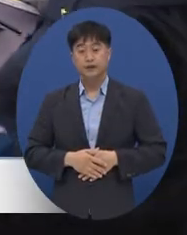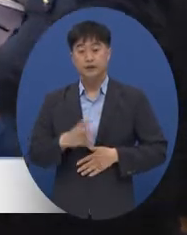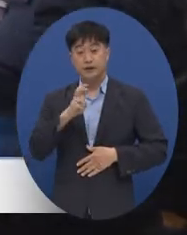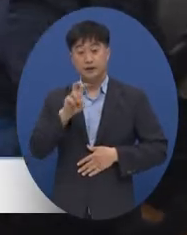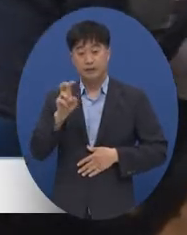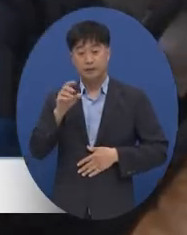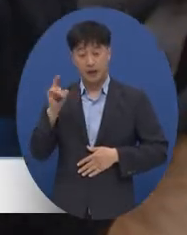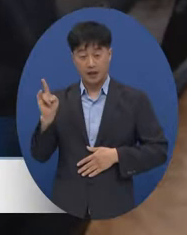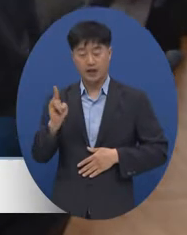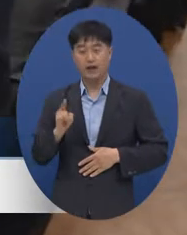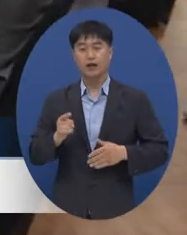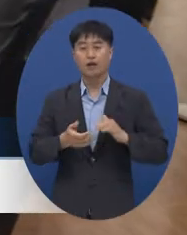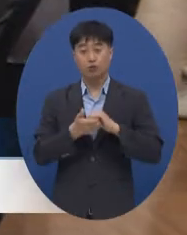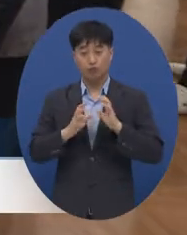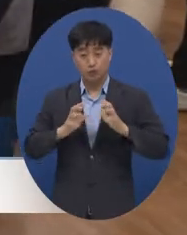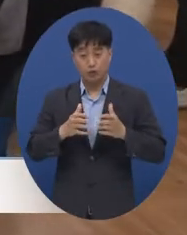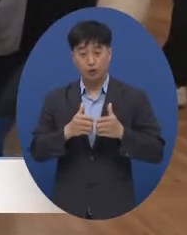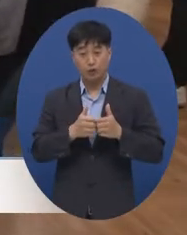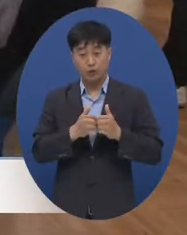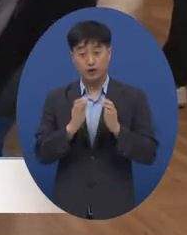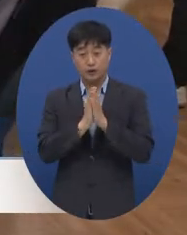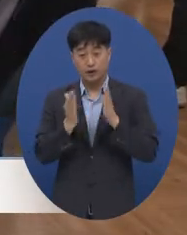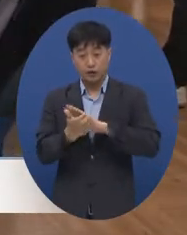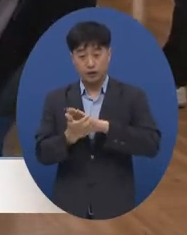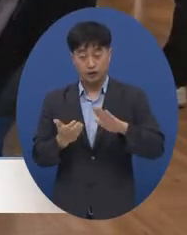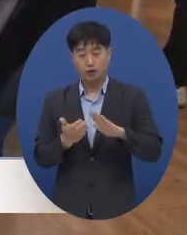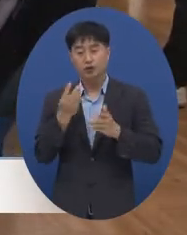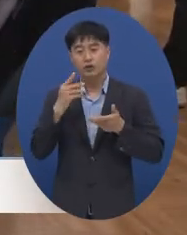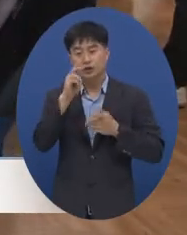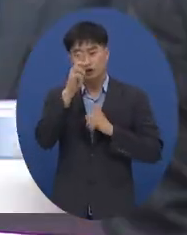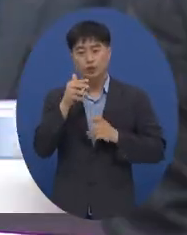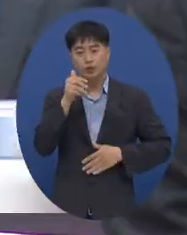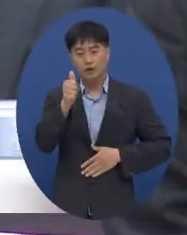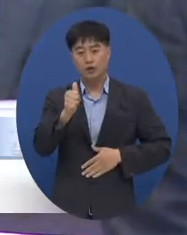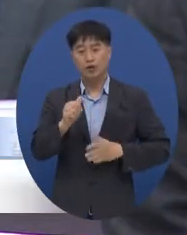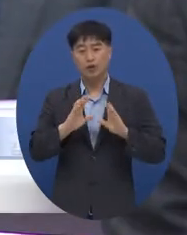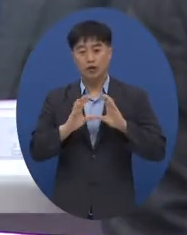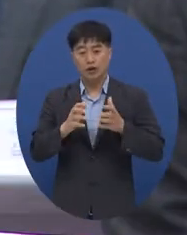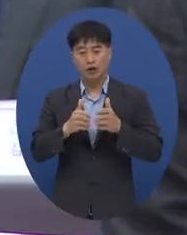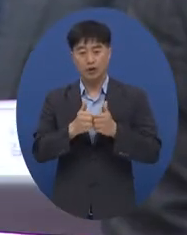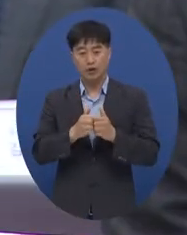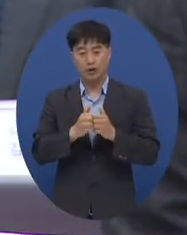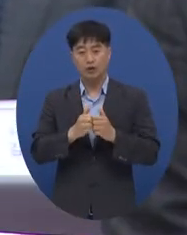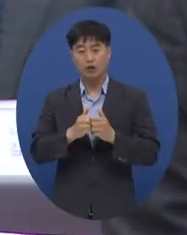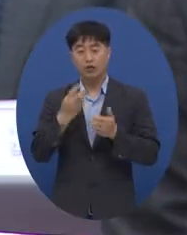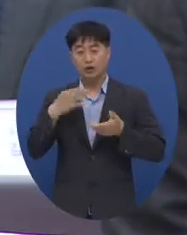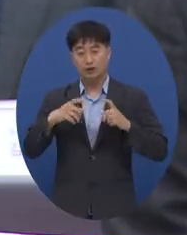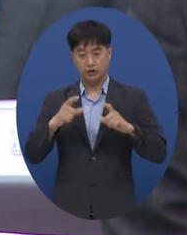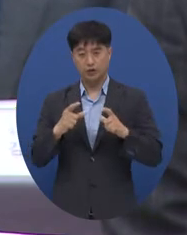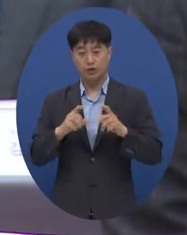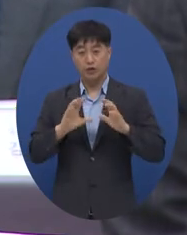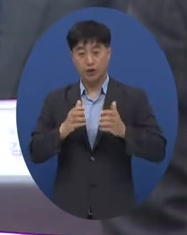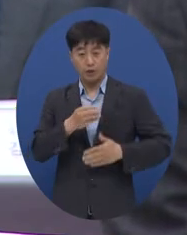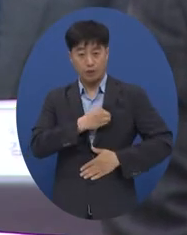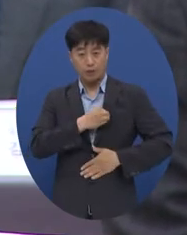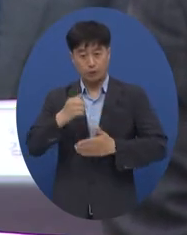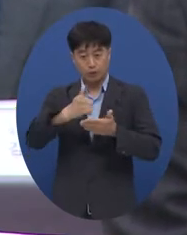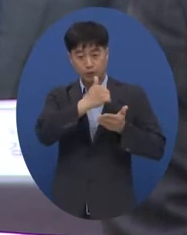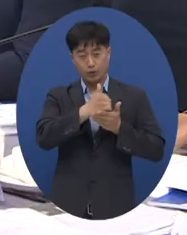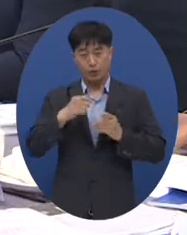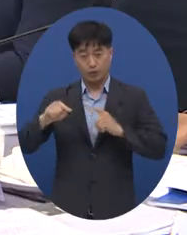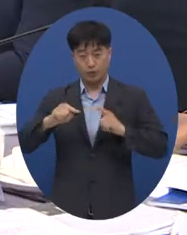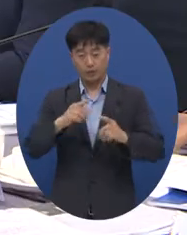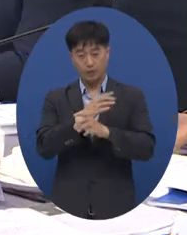20대 마지막 정기국회 개원 직후인 3일, 이재명 경기도지사가 국회에서 경기 지역 국회의원들을 초청해 정책 협의회를